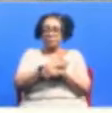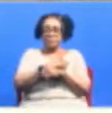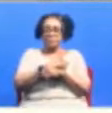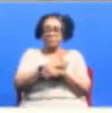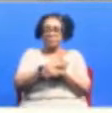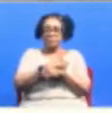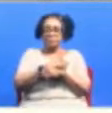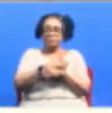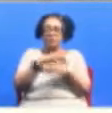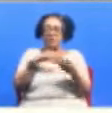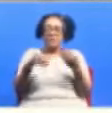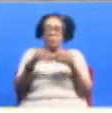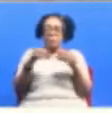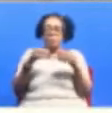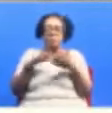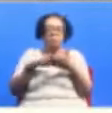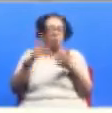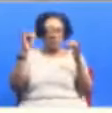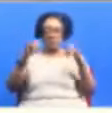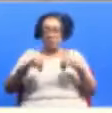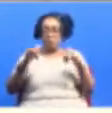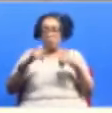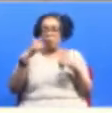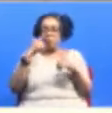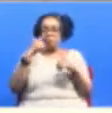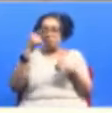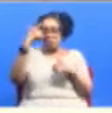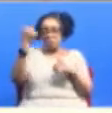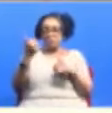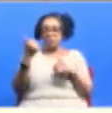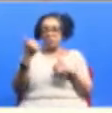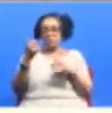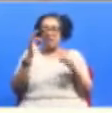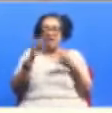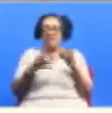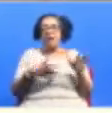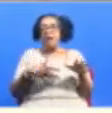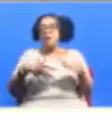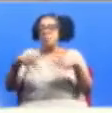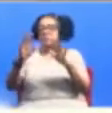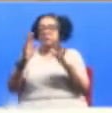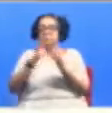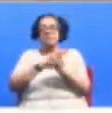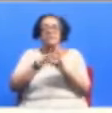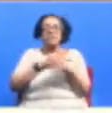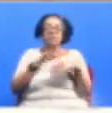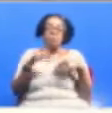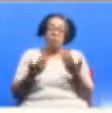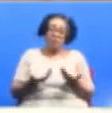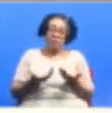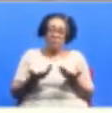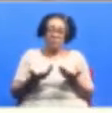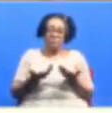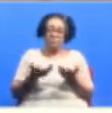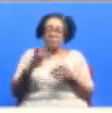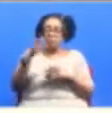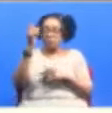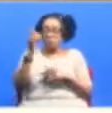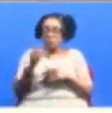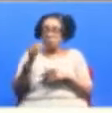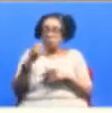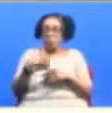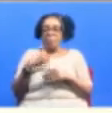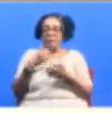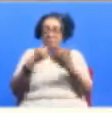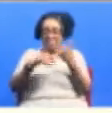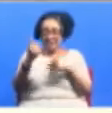they have. Mavu wengi wako nyumbani kwa sababu wanasema hata tukiwatoa usaidizi utatoka wapi. Kwa hivyo